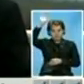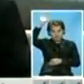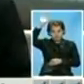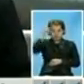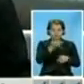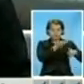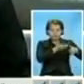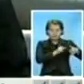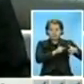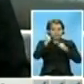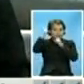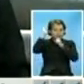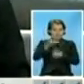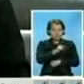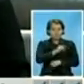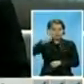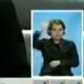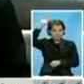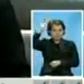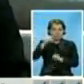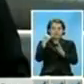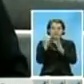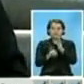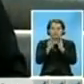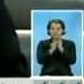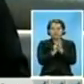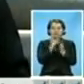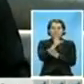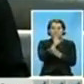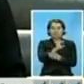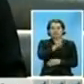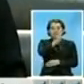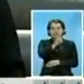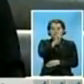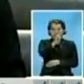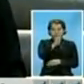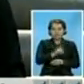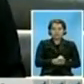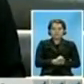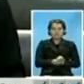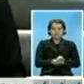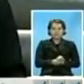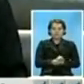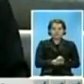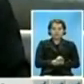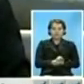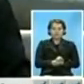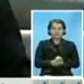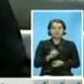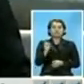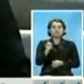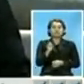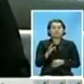รายเมื่อกี้ผิดข้อบังคับข้อที่61นะครับกรณีพูดเสียดสี